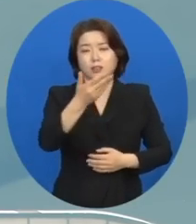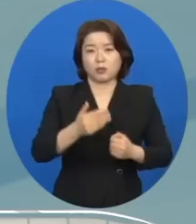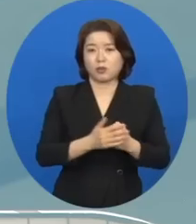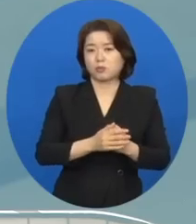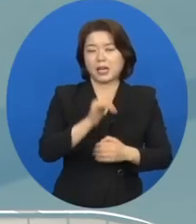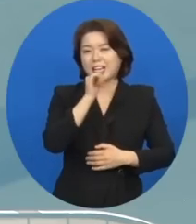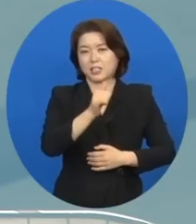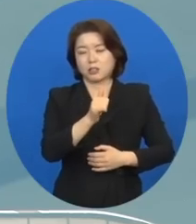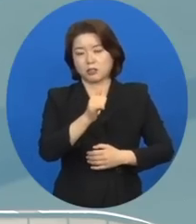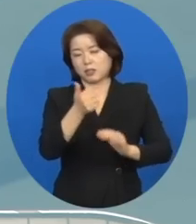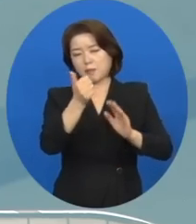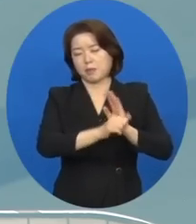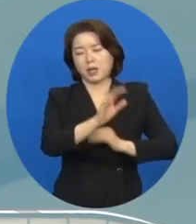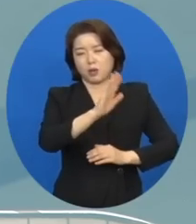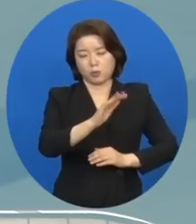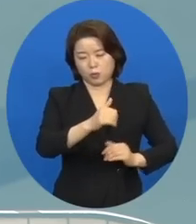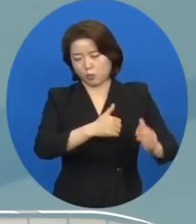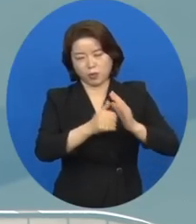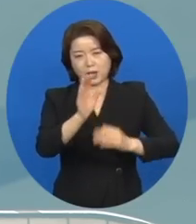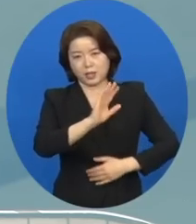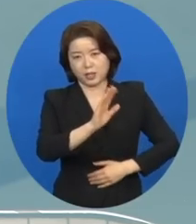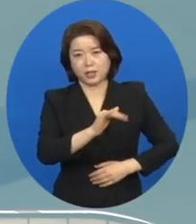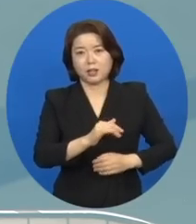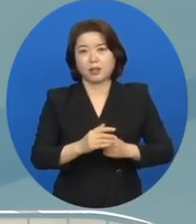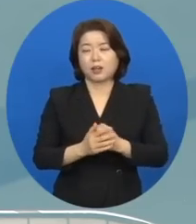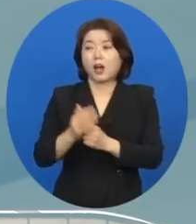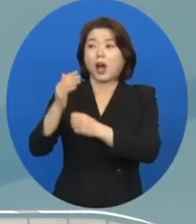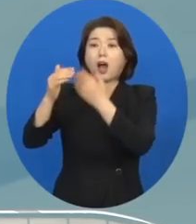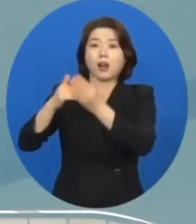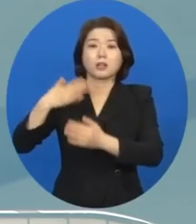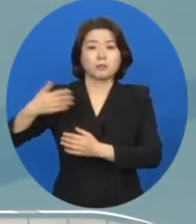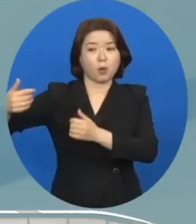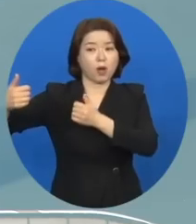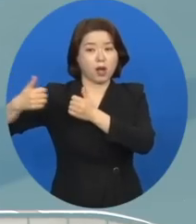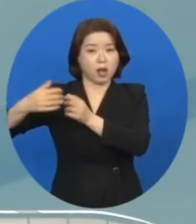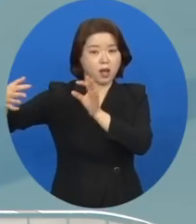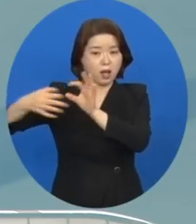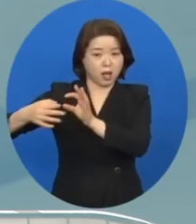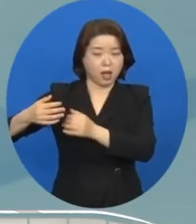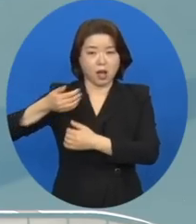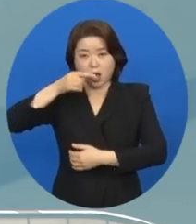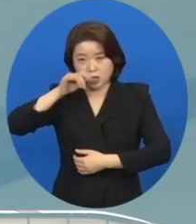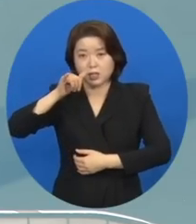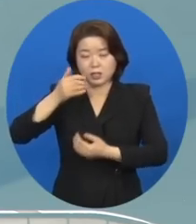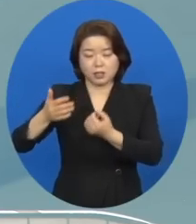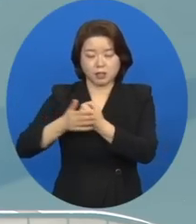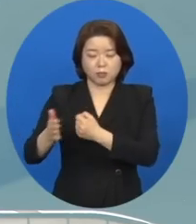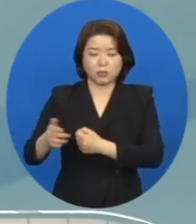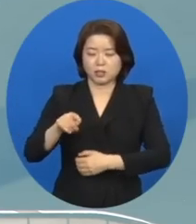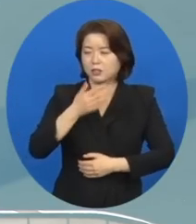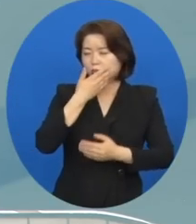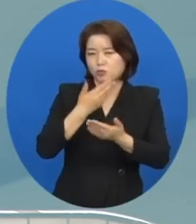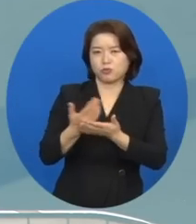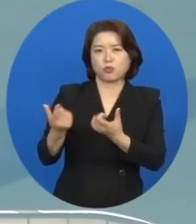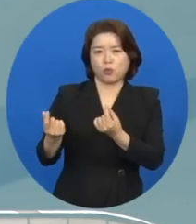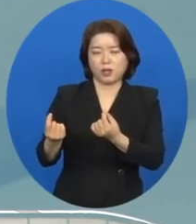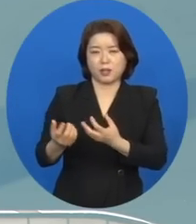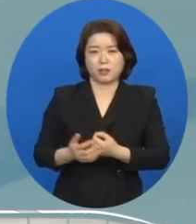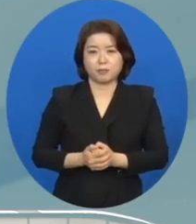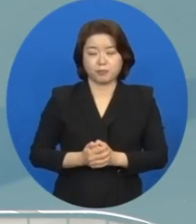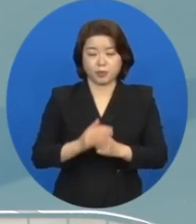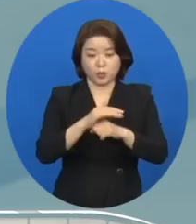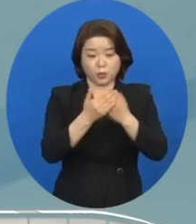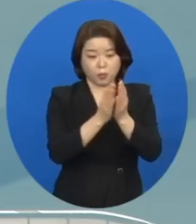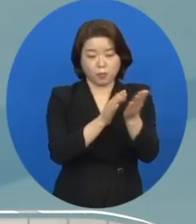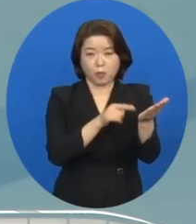여러분 절대 패하지 않습니다. 왜냐하면 하나님이 여러분들과 함께 하시기 때문에 그래요. 굉장히 그것이 중요한 부분입니다. 오늘 본문에